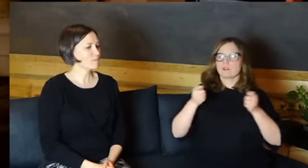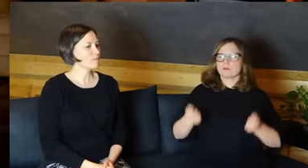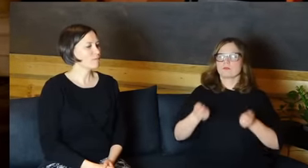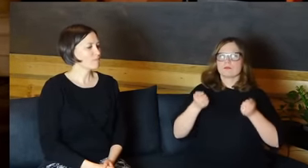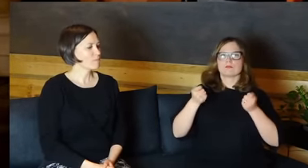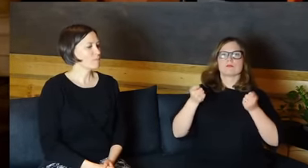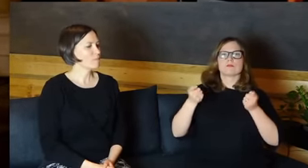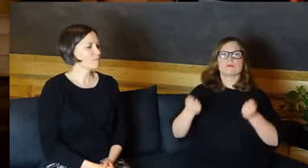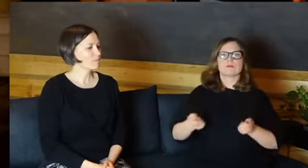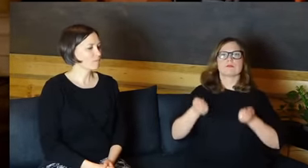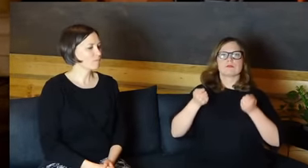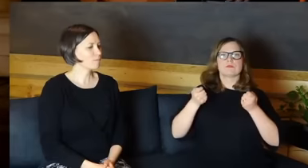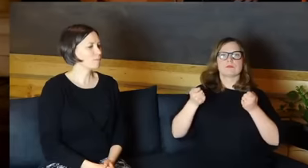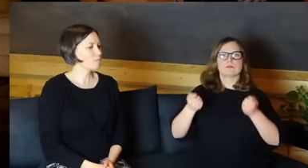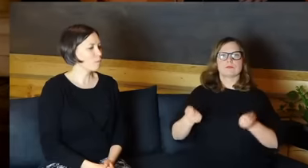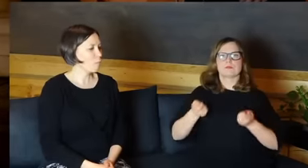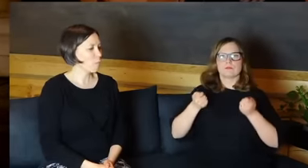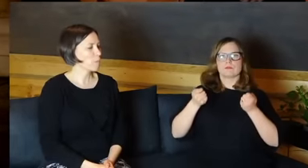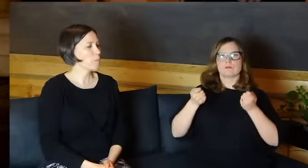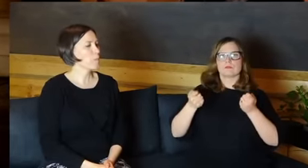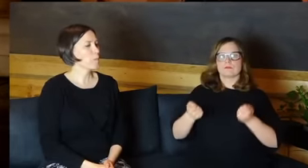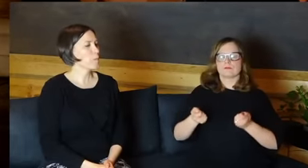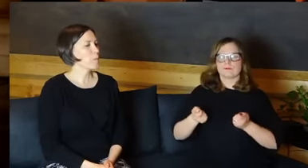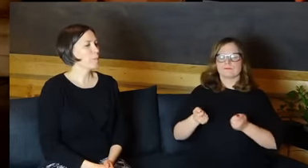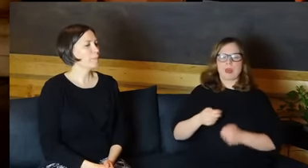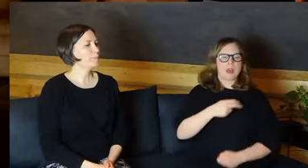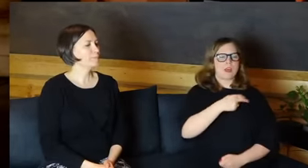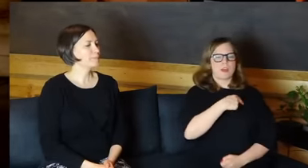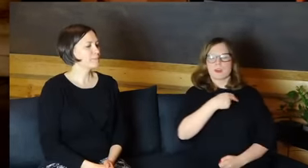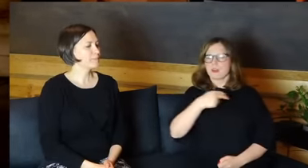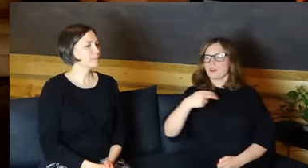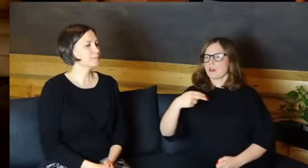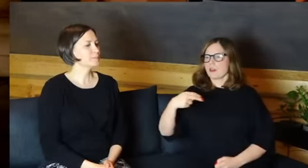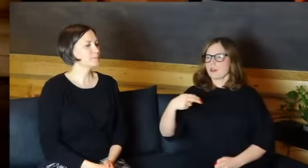hevosillaan ja ratsuillaan.